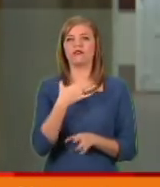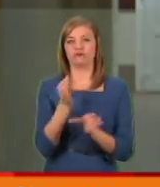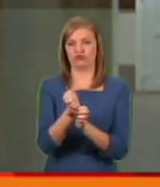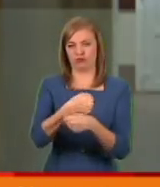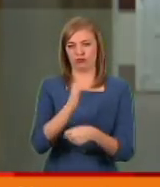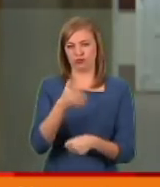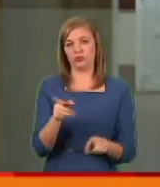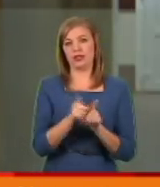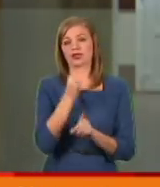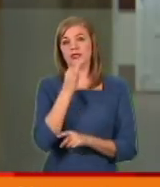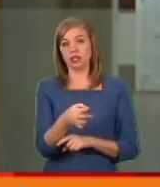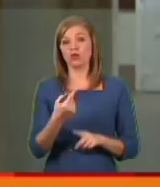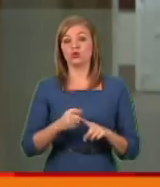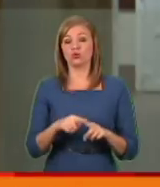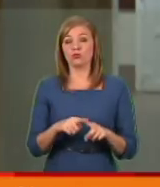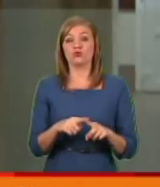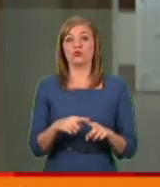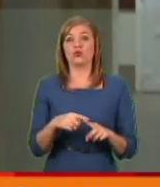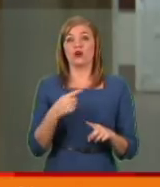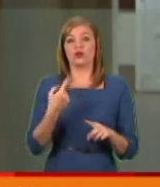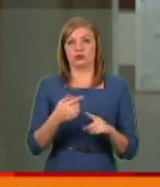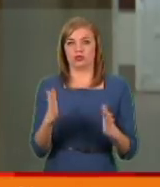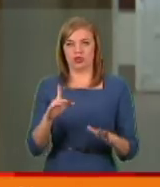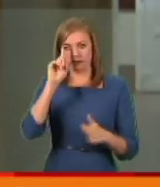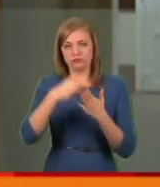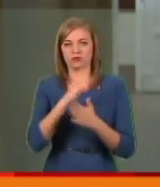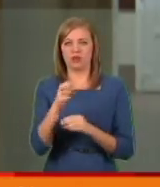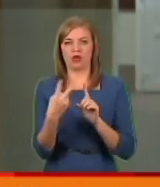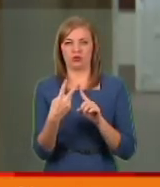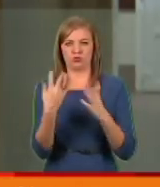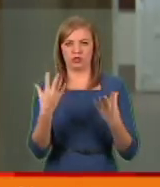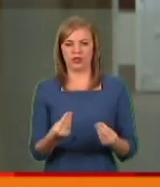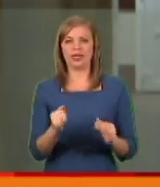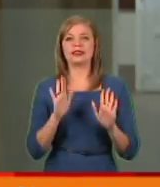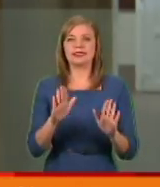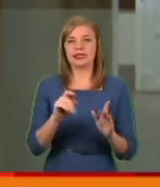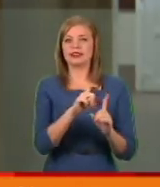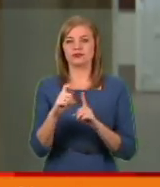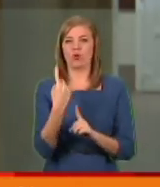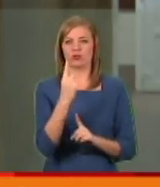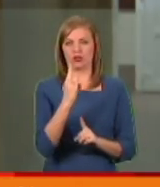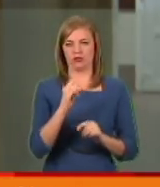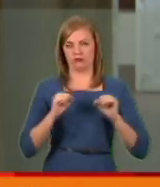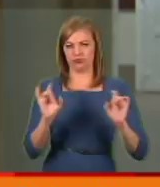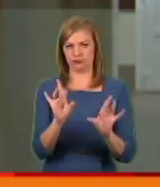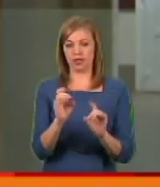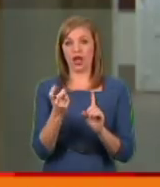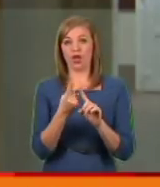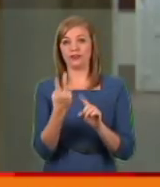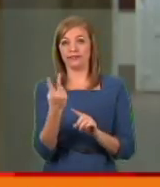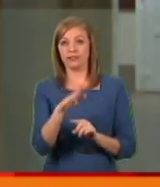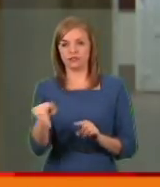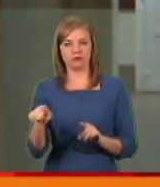так вона сказала. Тому про це стало відомо на другий день. І тільки зі слів однієї дитини. Дві інші дитини